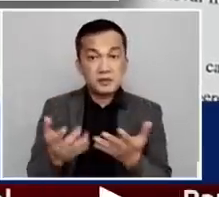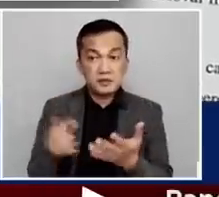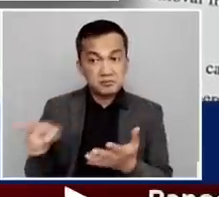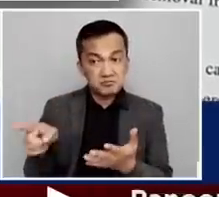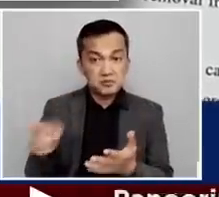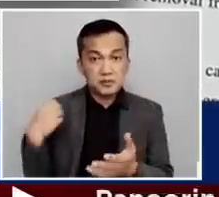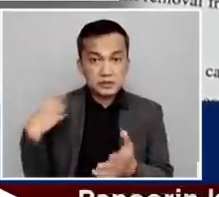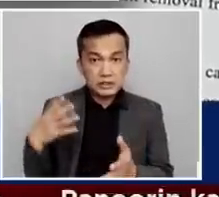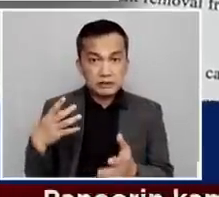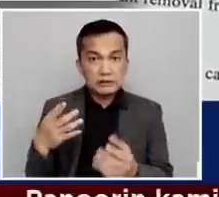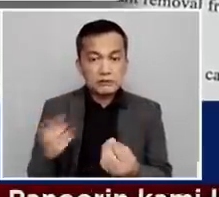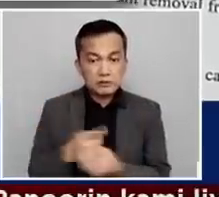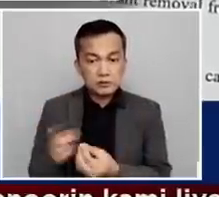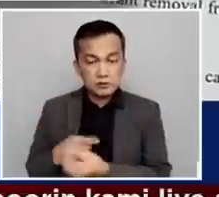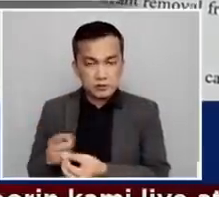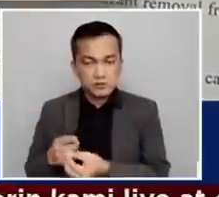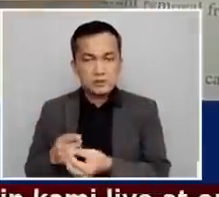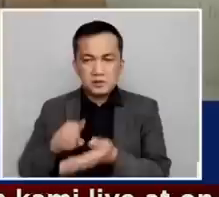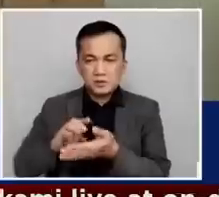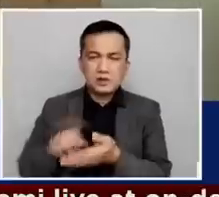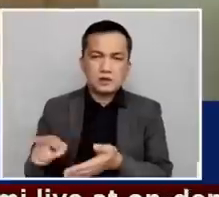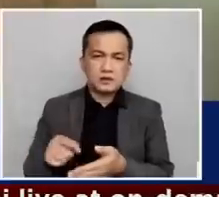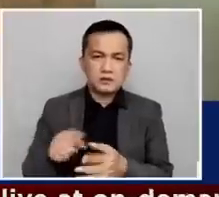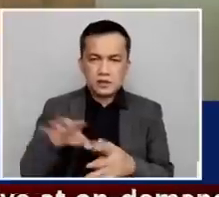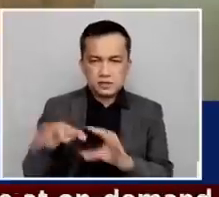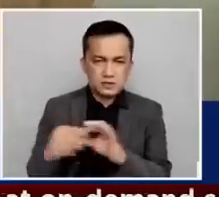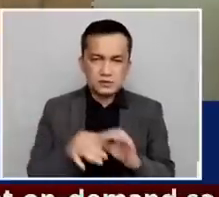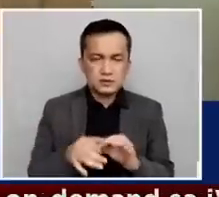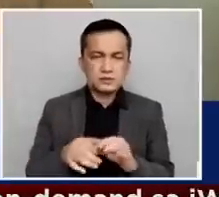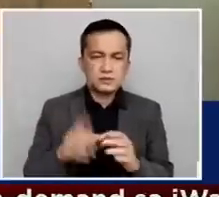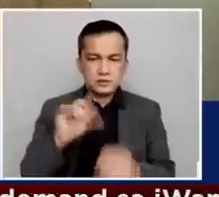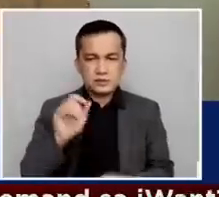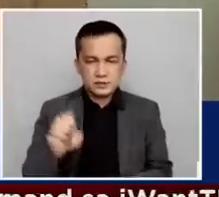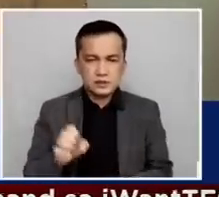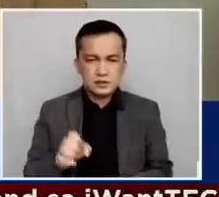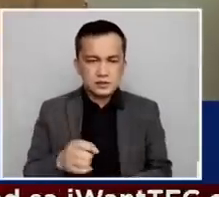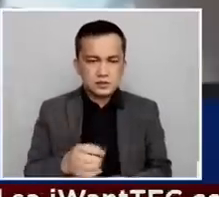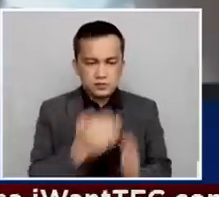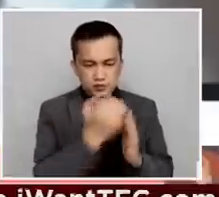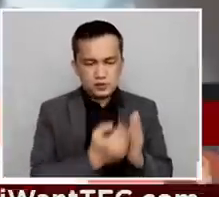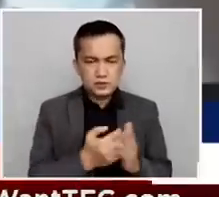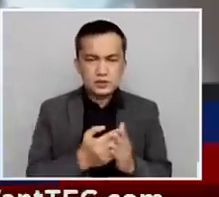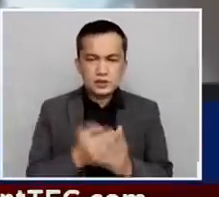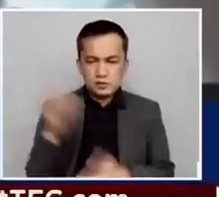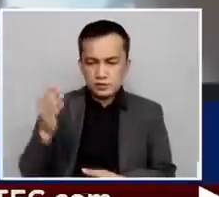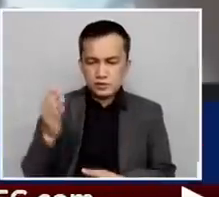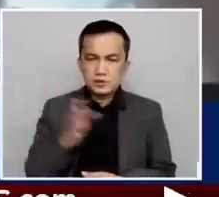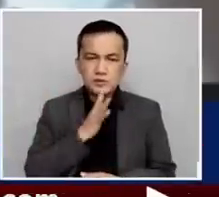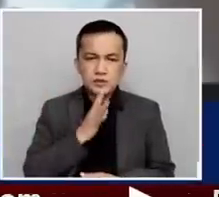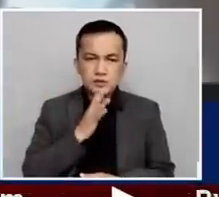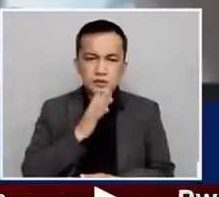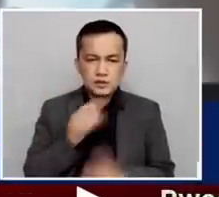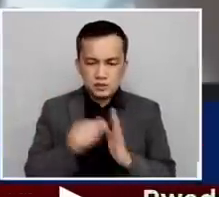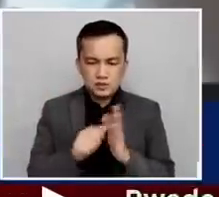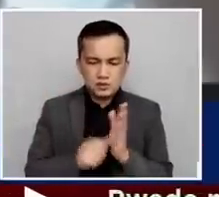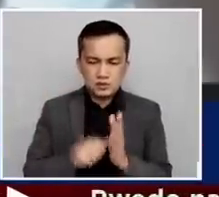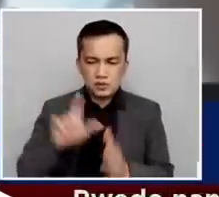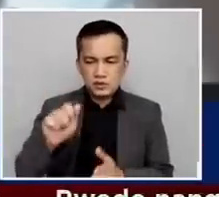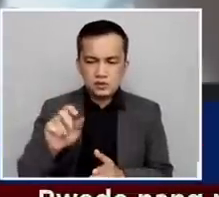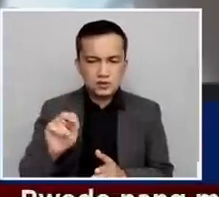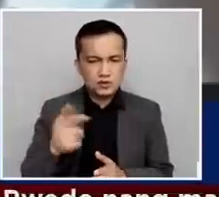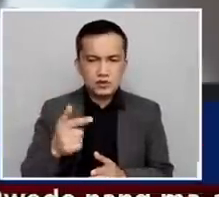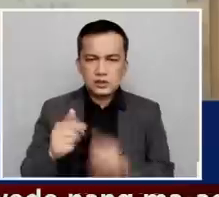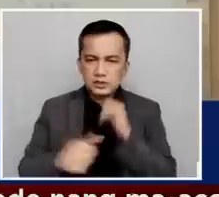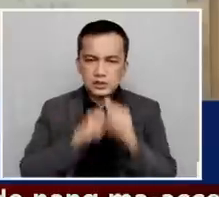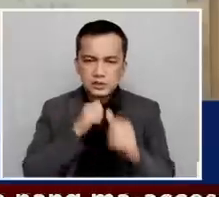mga sangkot ang mga kasong nabanggit. Sa pahayag na binasa ng abogado ni Leong, itinanggi niyang may ginawa siyang labag sa